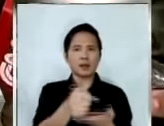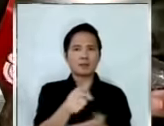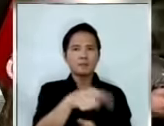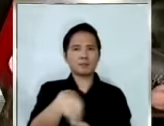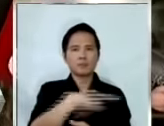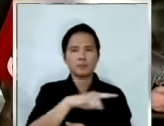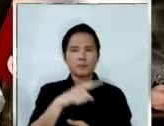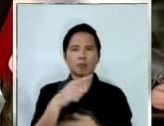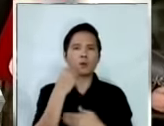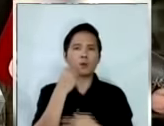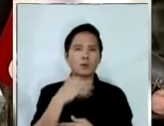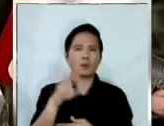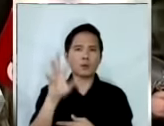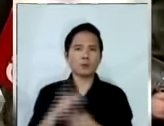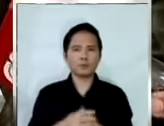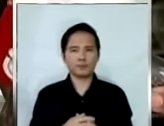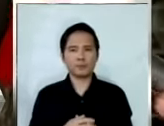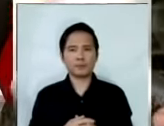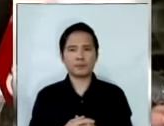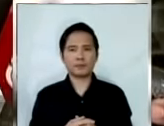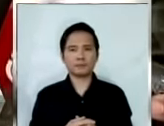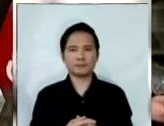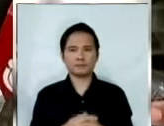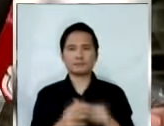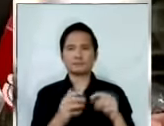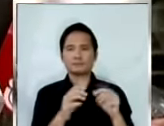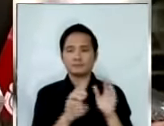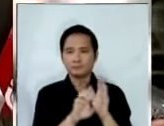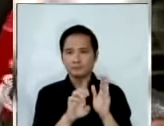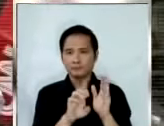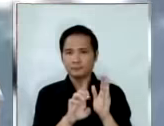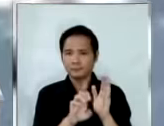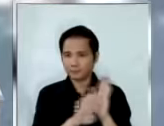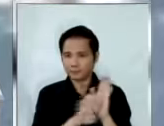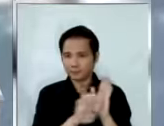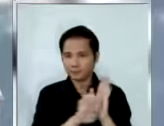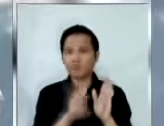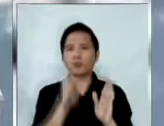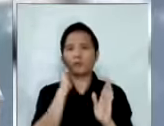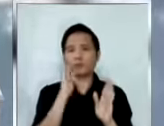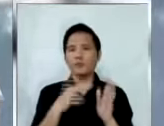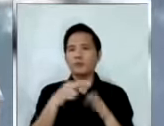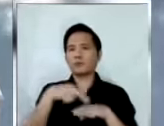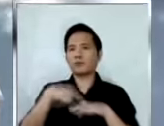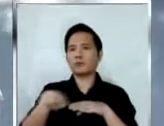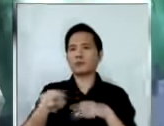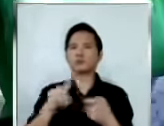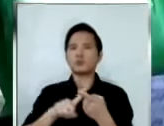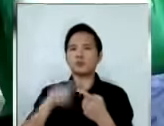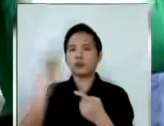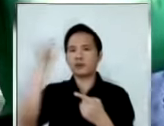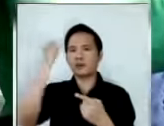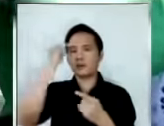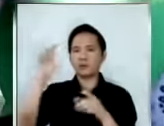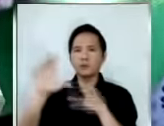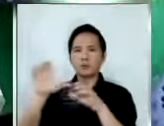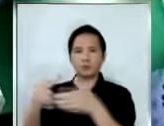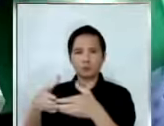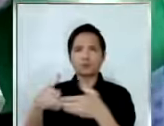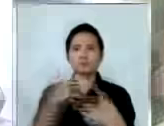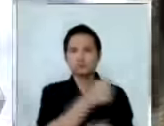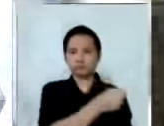will refer them to the proper government agency na magbibigay ng remedy sa kanila. Araw-araw may mga nakaka-uwi naman umanong mga LSI mula dito sa